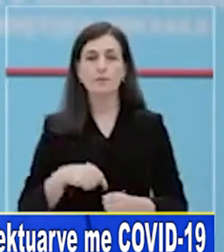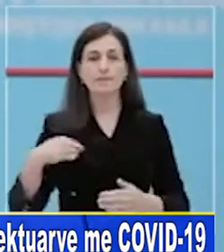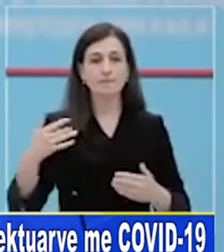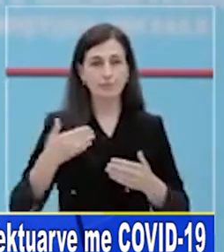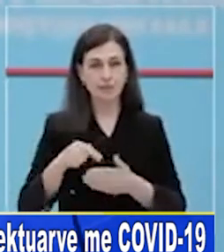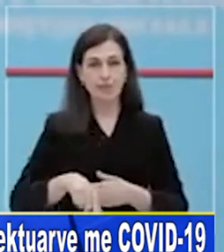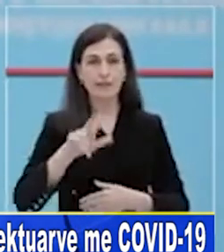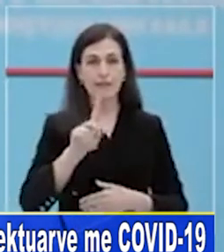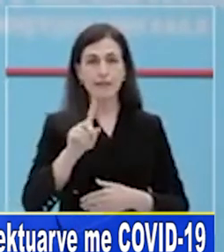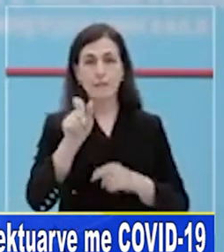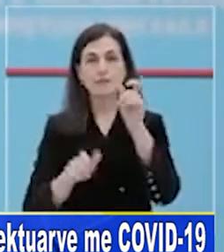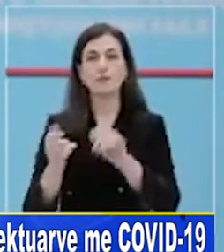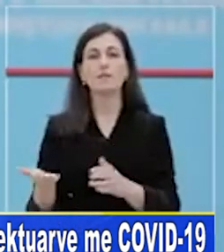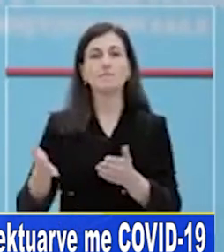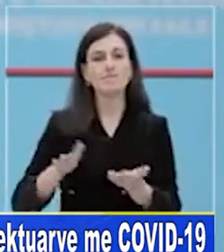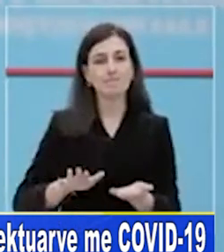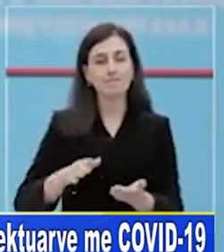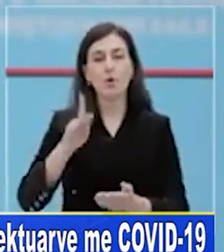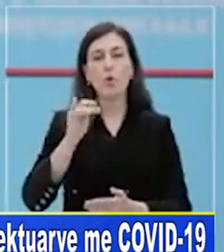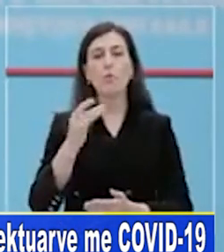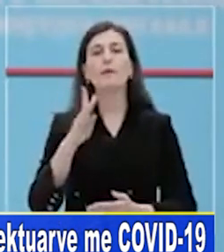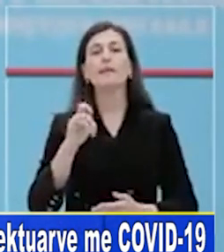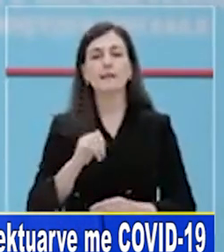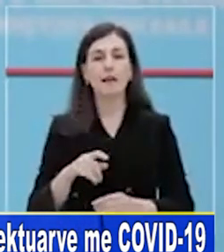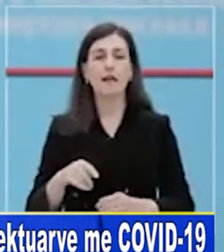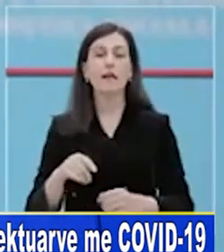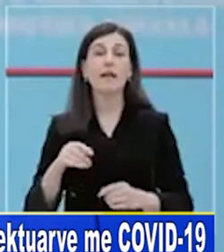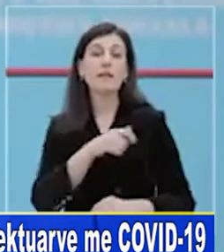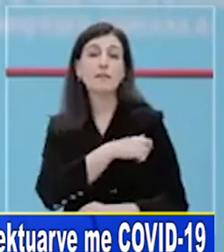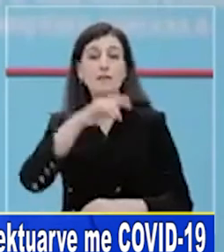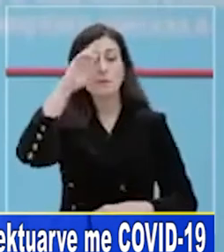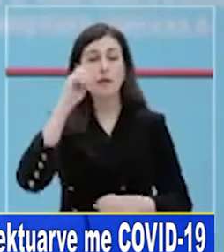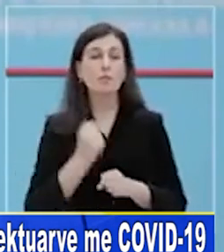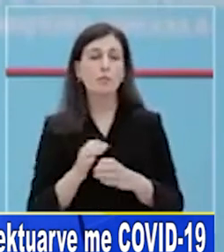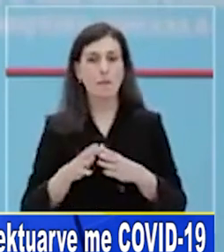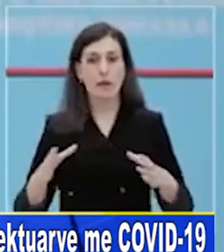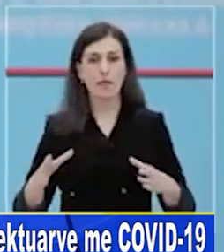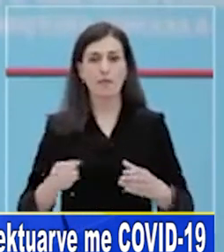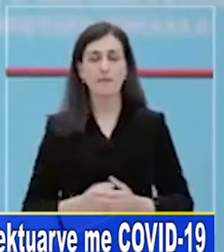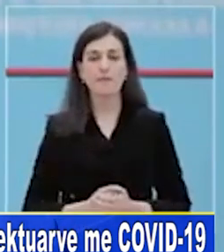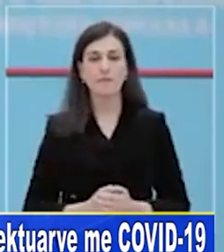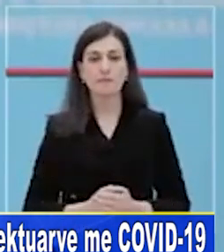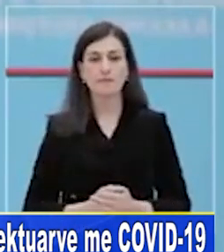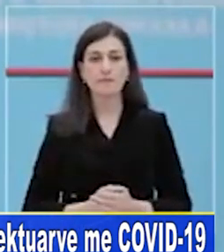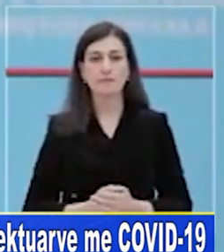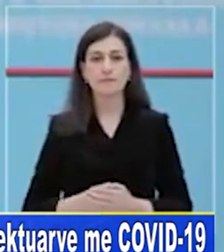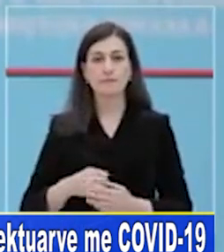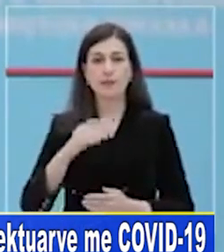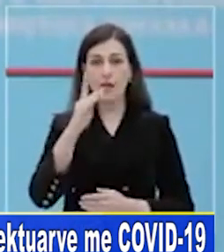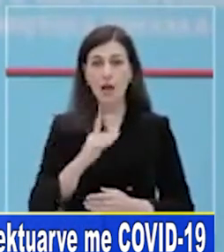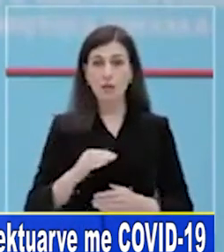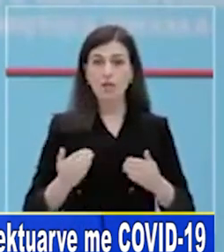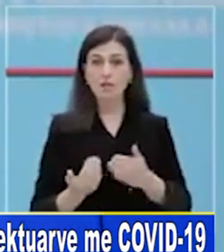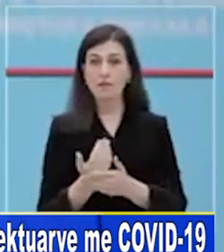me COVID-19, pavarësisht përpjekjeve maksimale të personelit shëndetësor. Që nga e hëna, do të kemi një lehtësim